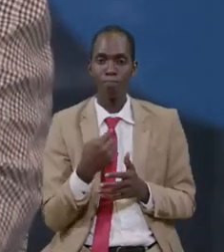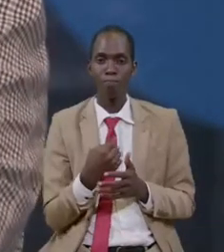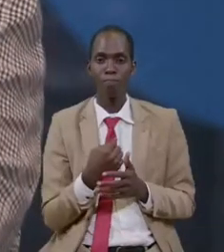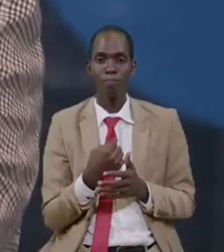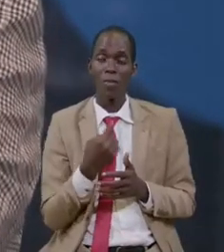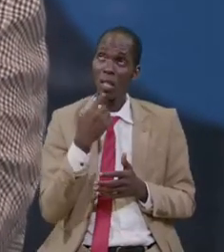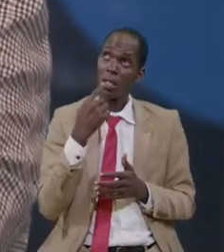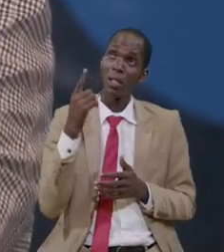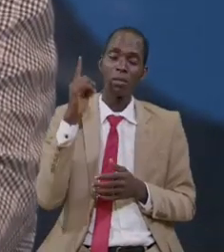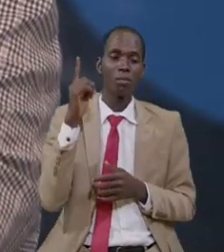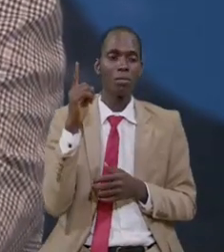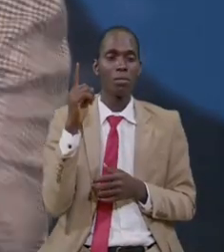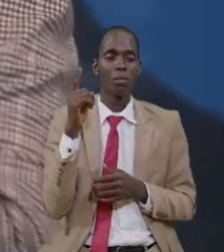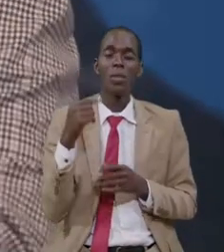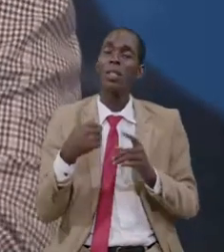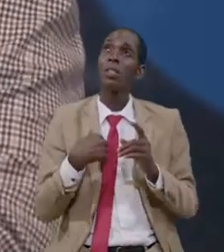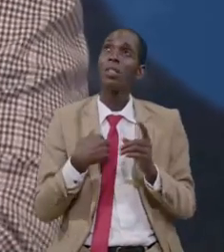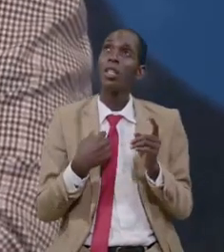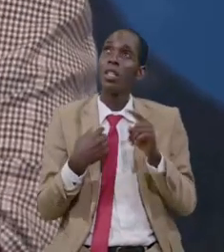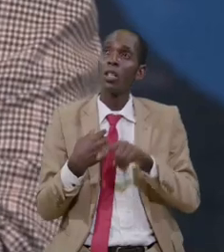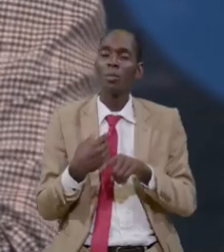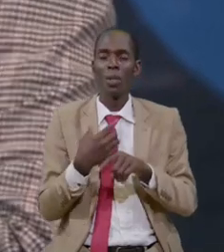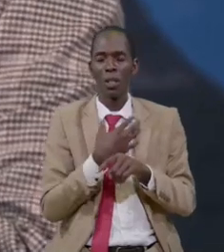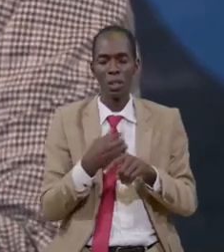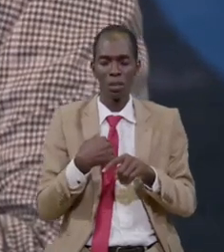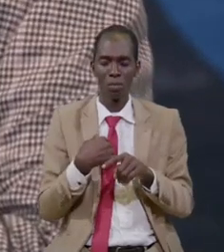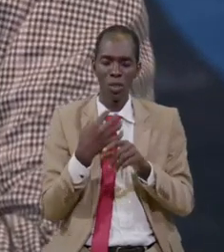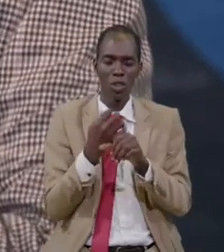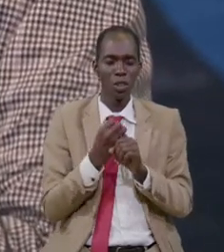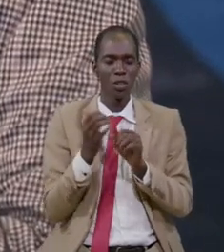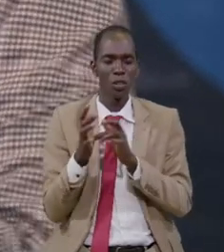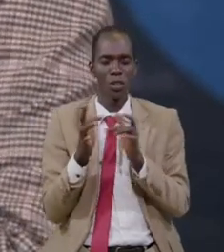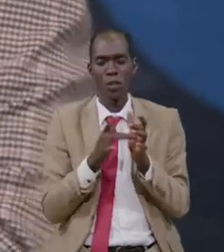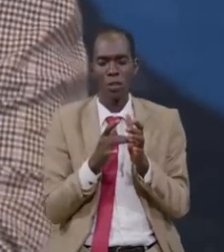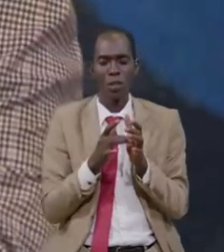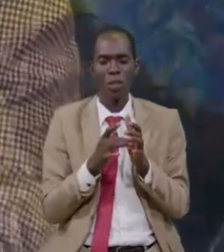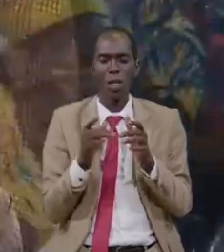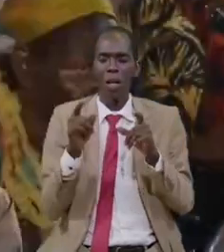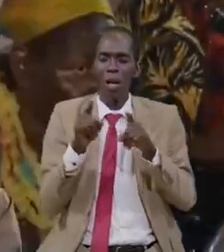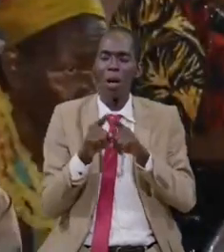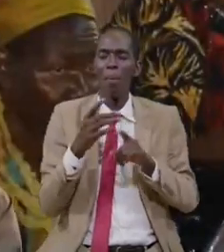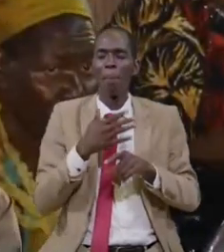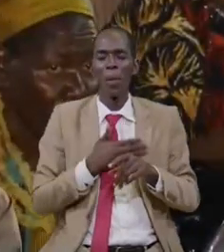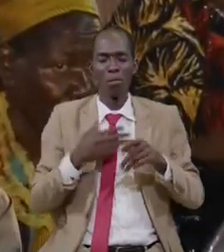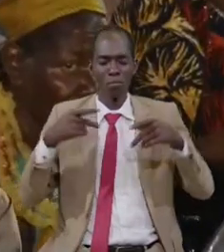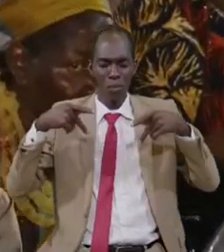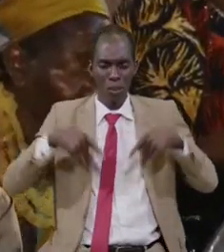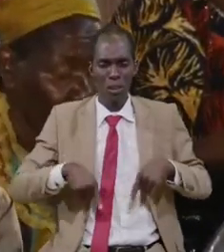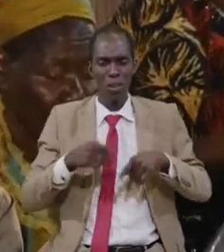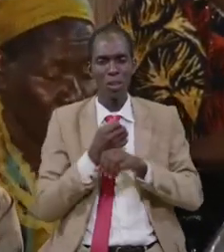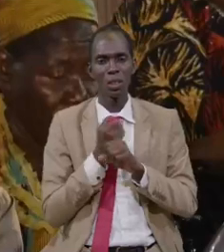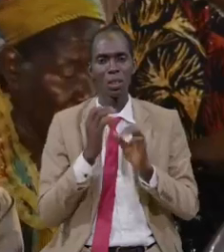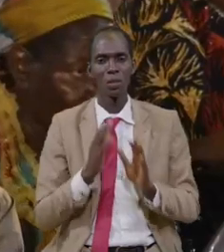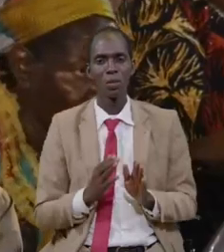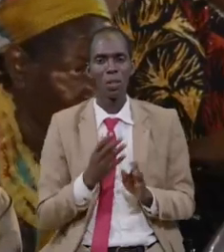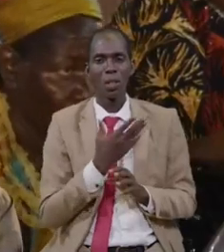Je viens et je reçois Jésus comme mon sauveur personnel. Et